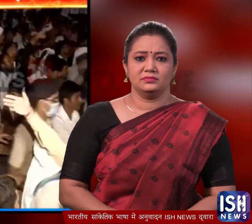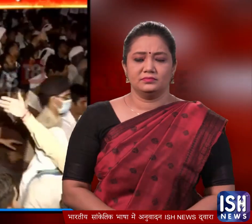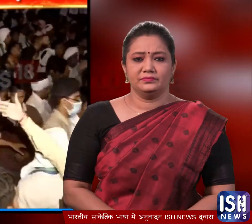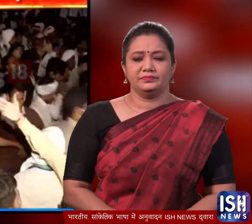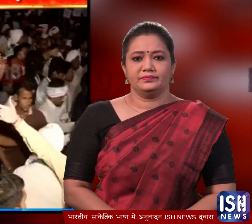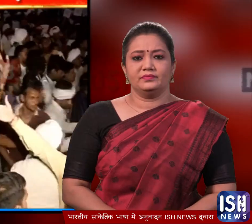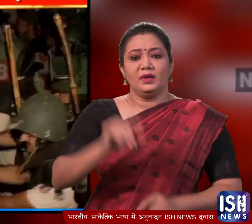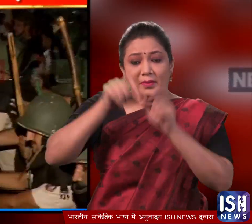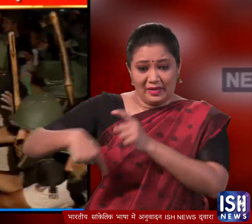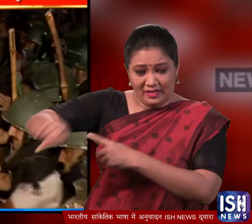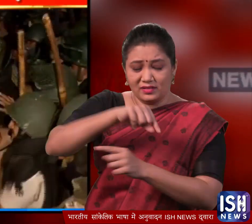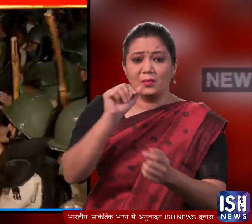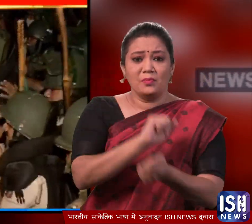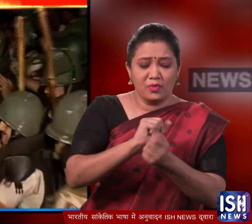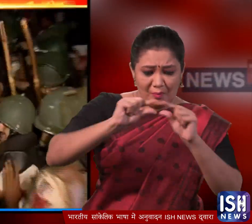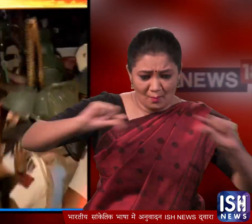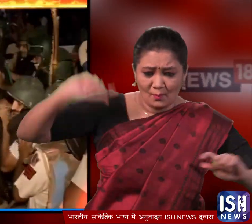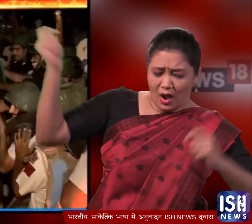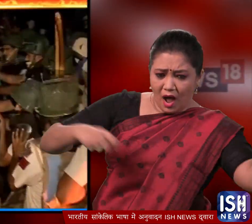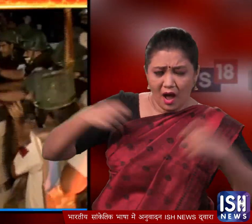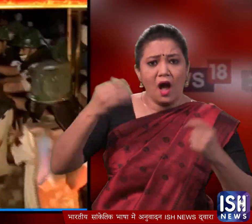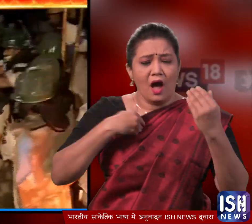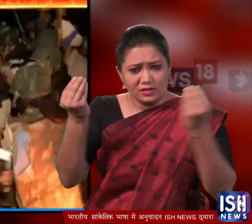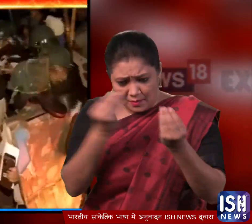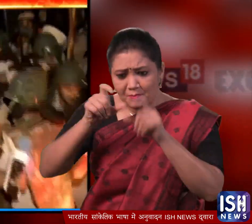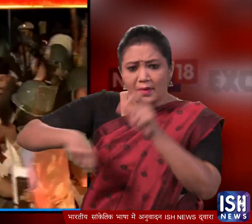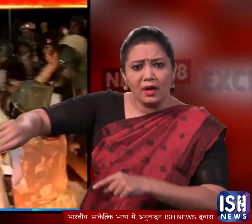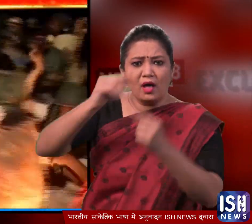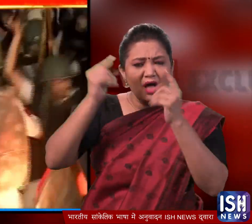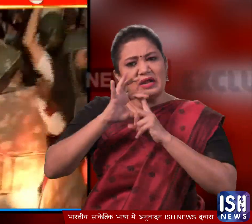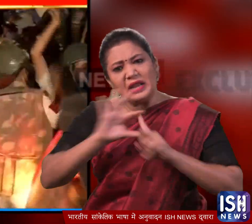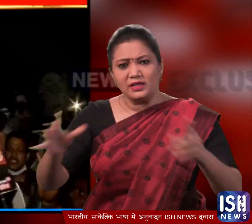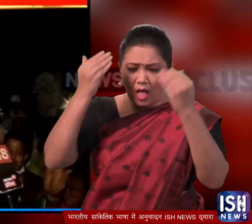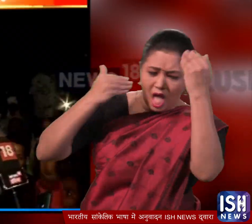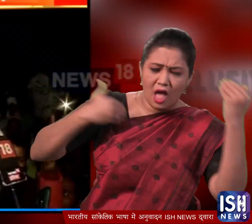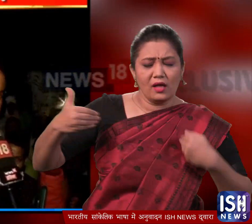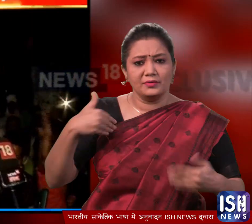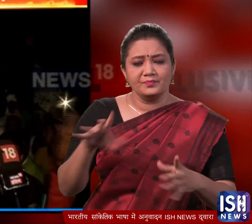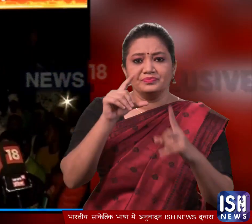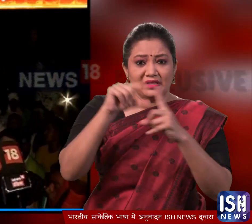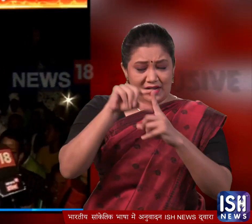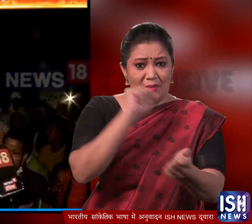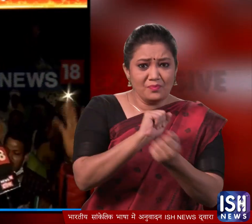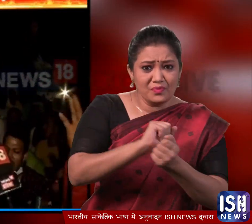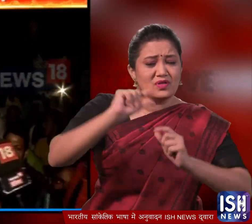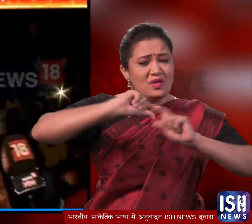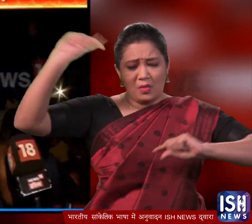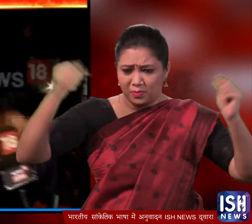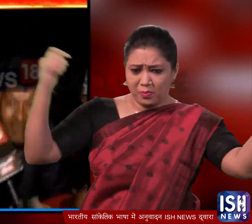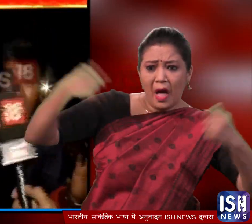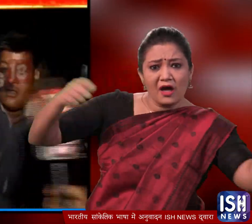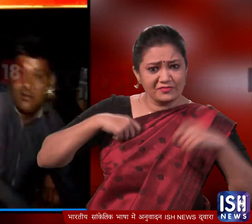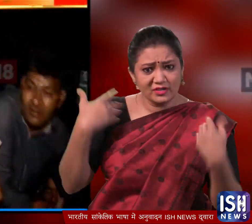इन लोगों ने आरोप लगाया कि पुलिस के लाठीचार्ज में कई कार्यकर्ता गंभीर रूप से घायल हो गए। दिल्ली पुलिस चला रही,